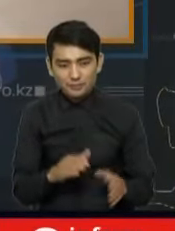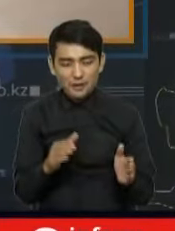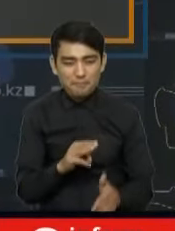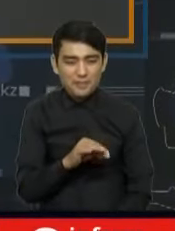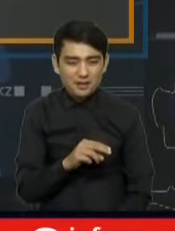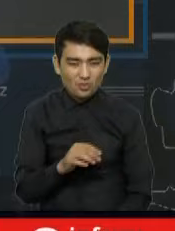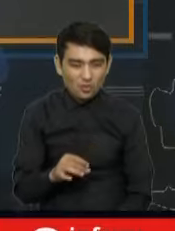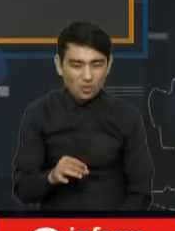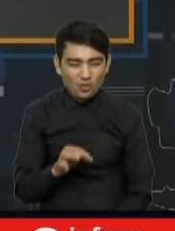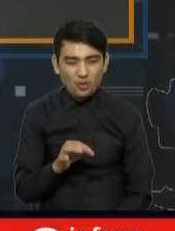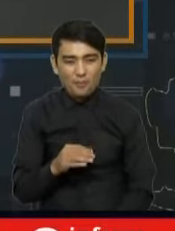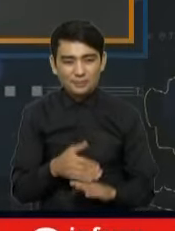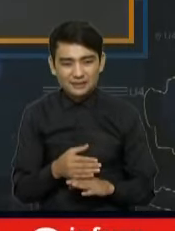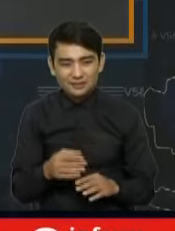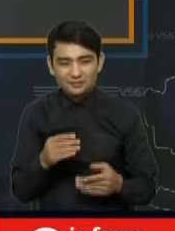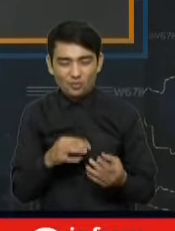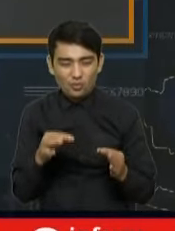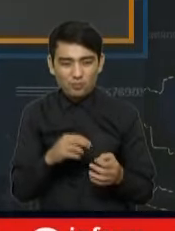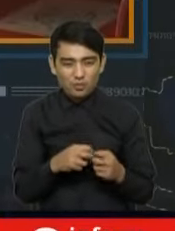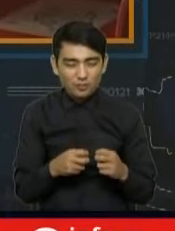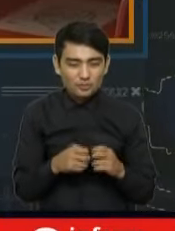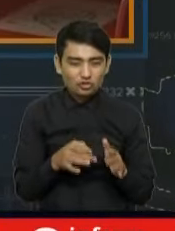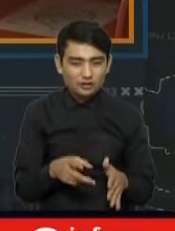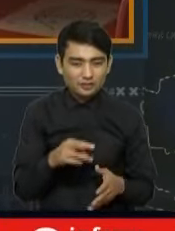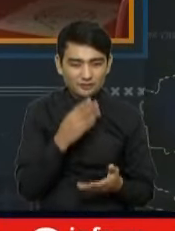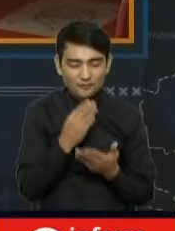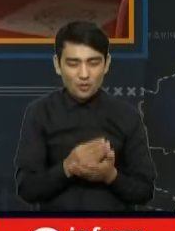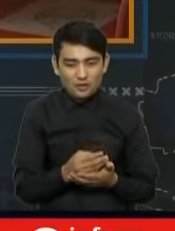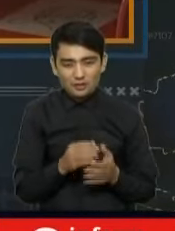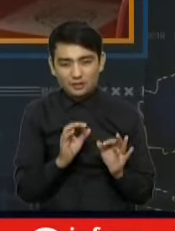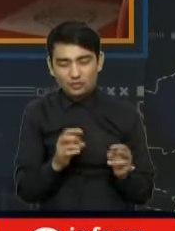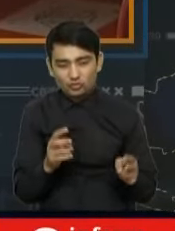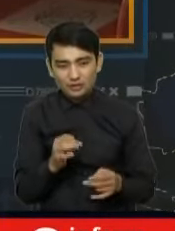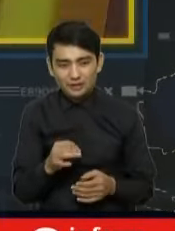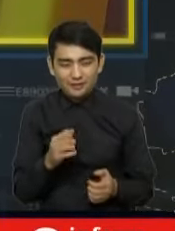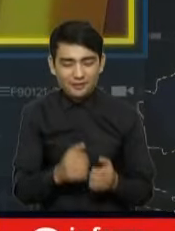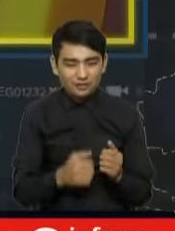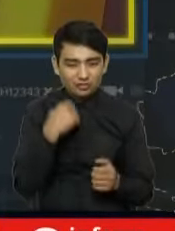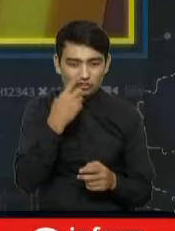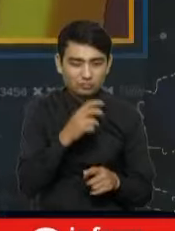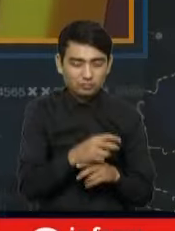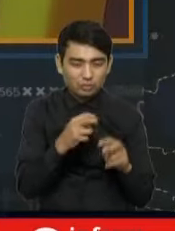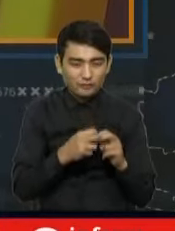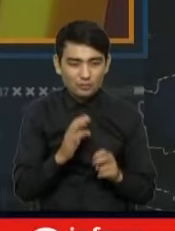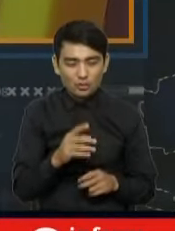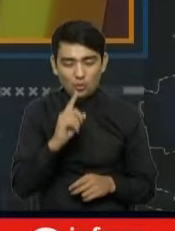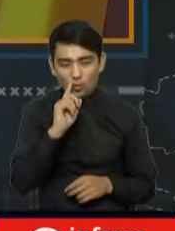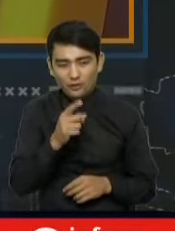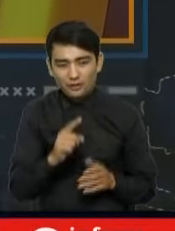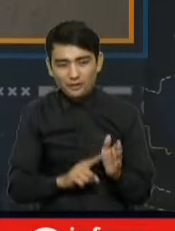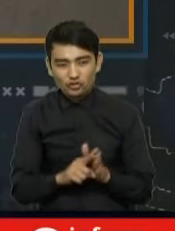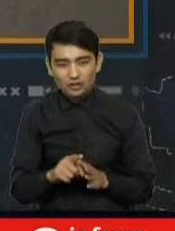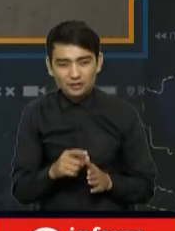микроқаржы ұйымдары проблеманы шешудің жолдарын ұсынуға тиіс, әрі әр мәселе жеке қаралады. Мысалы, жыл басынан бері қаржы